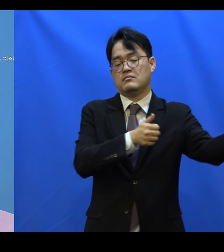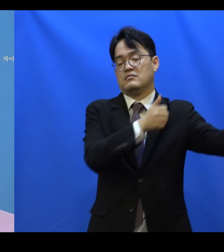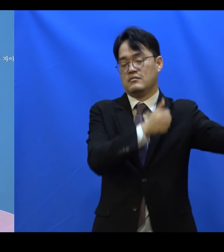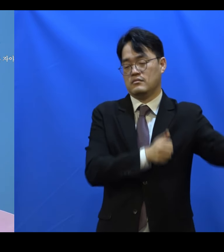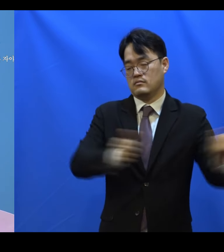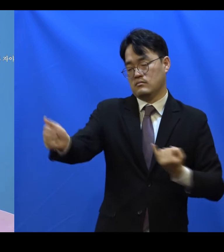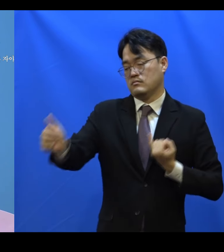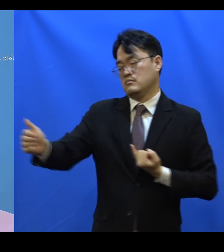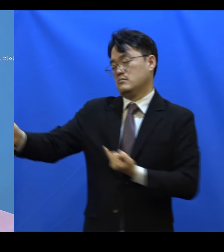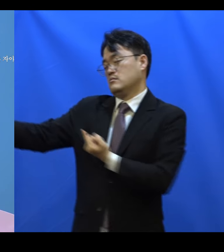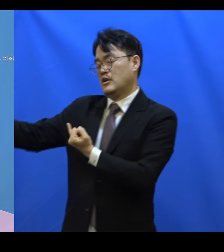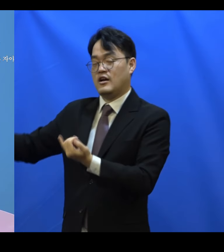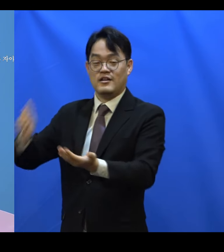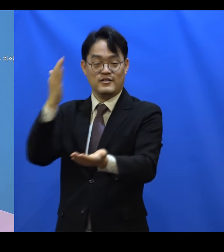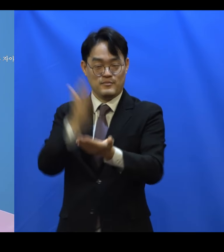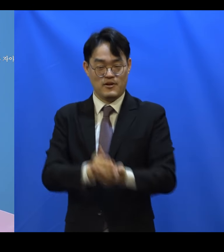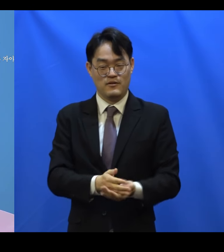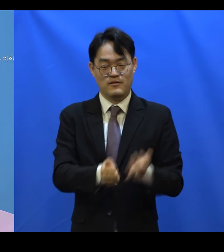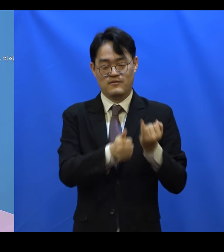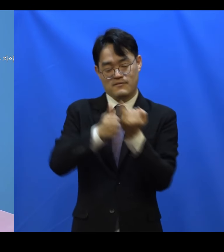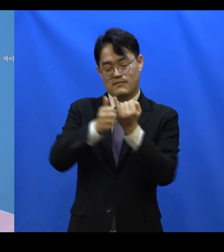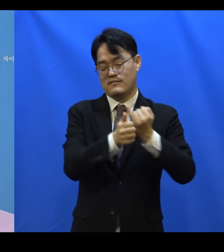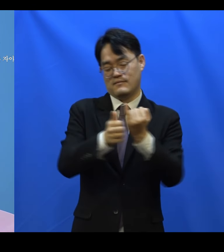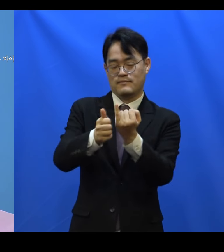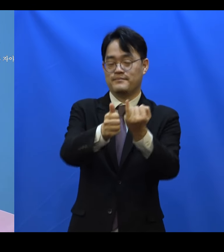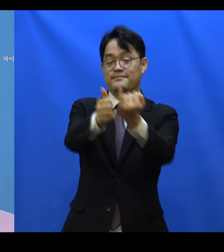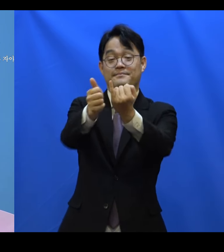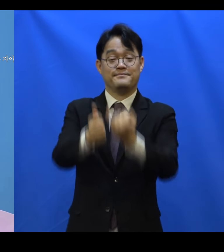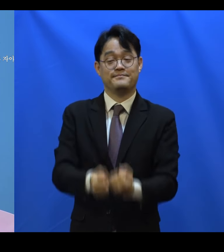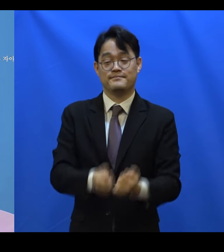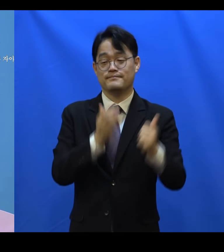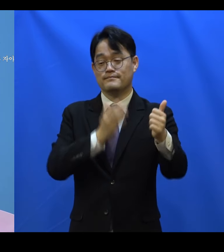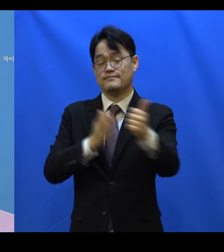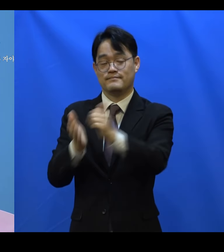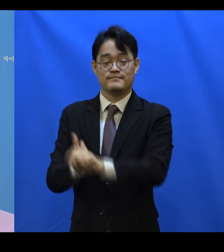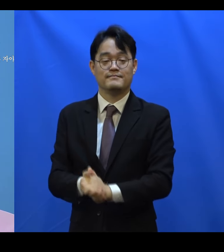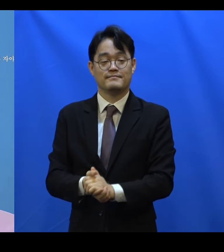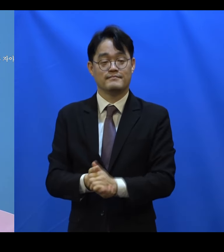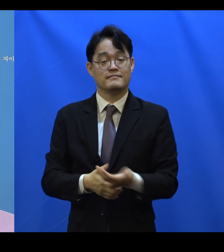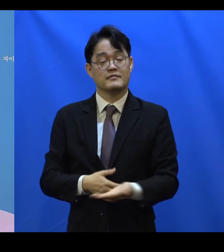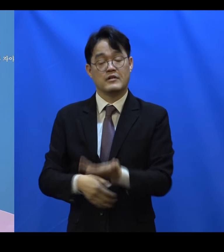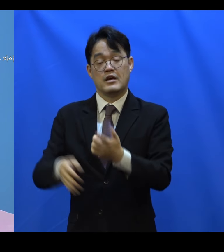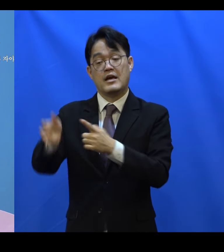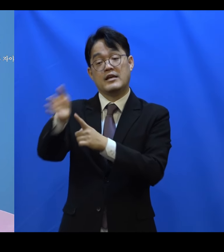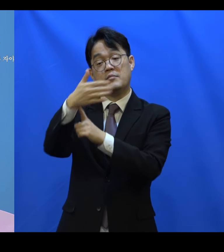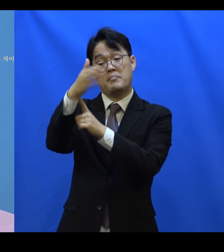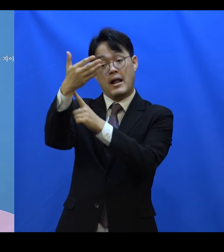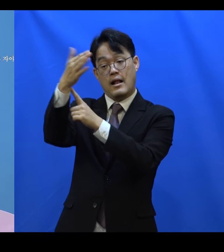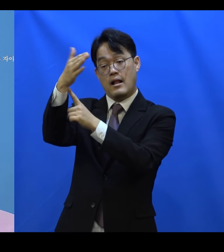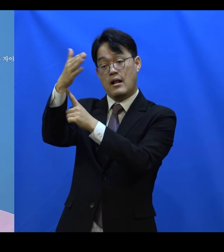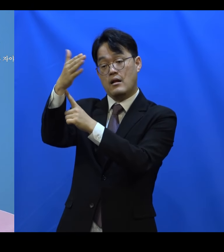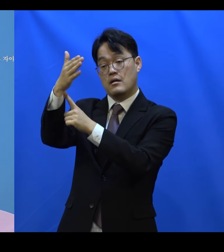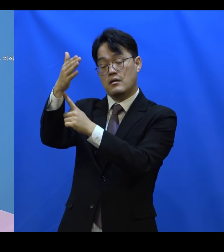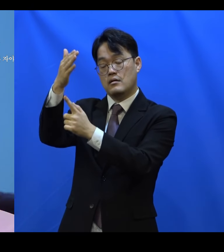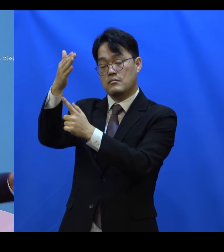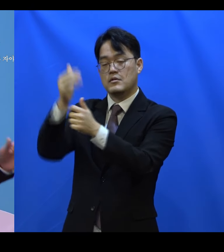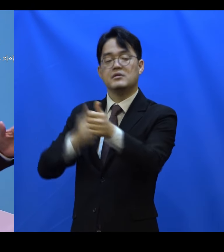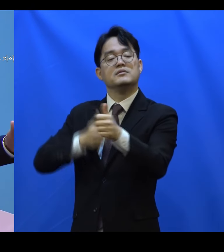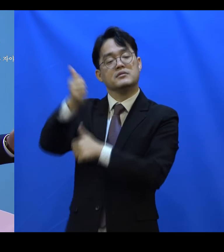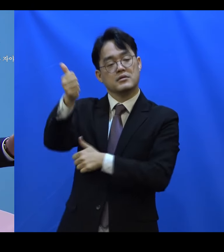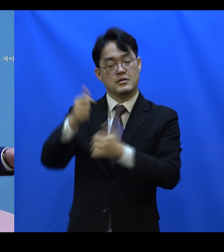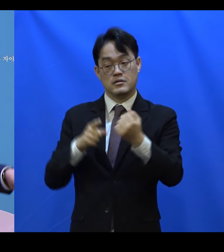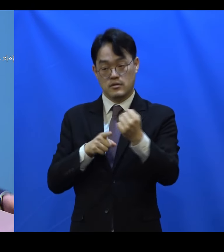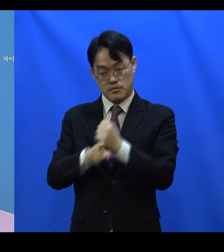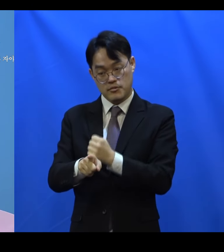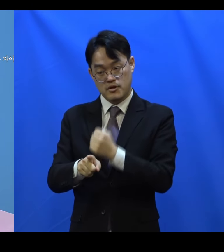여러분, 십자가는 사랑의 깃발이에요. 깃발은 승리의 상징. 그 깃발은 하나님의 능력을 나타내기도 하죠. 그리스도의